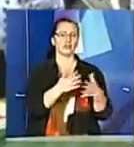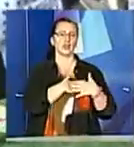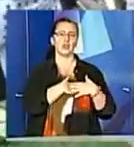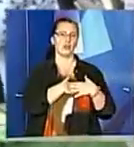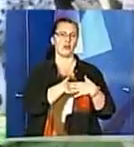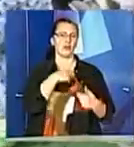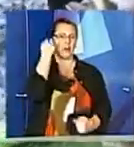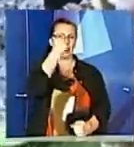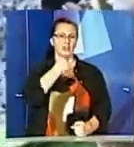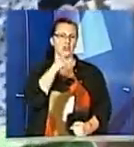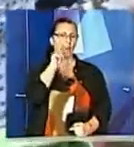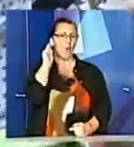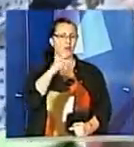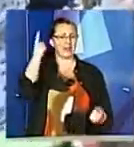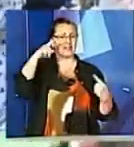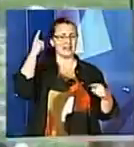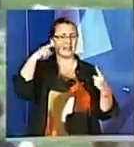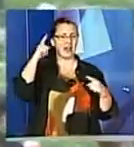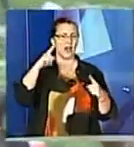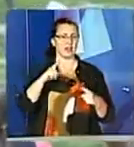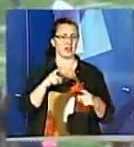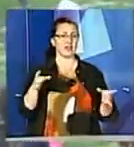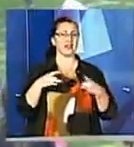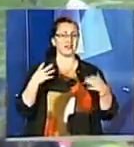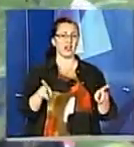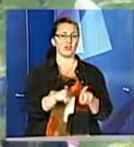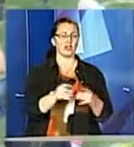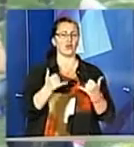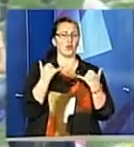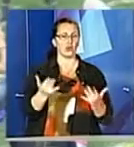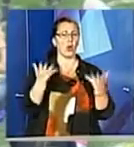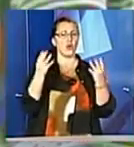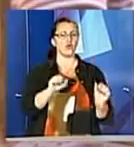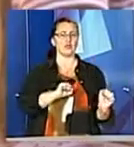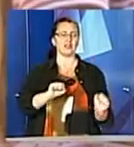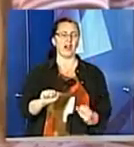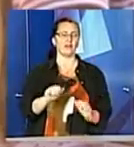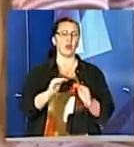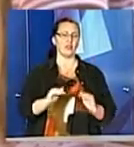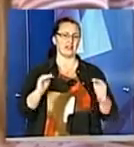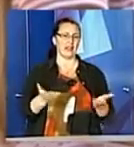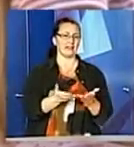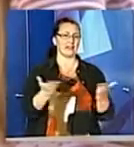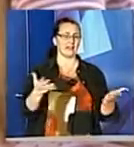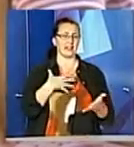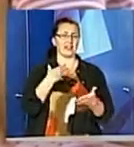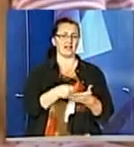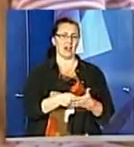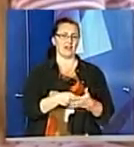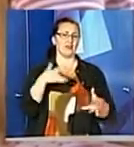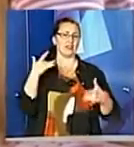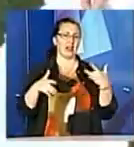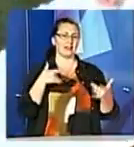улюбленими персонажами українських казок. Свято також приурочили Дню захисту дітей. На сцені з власними